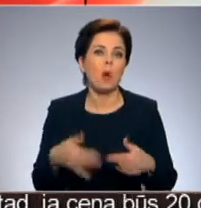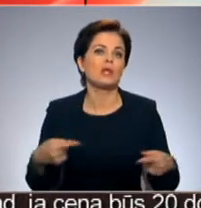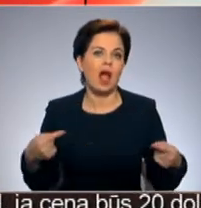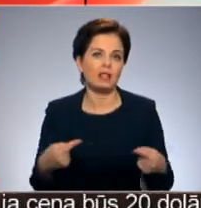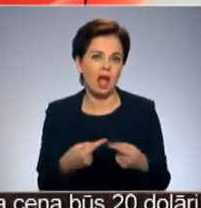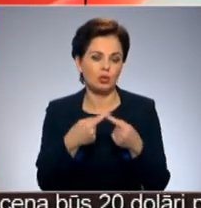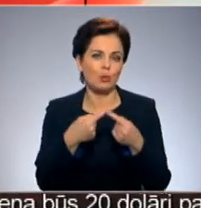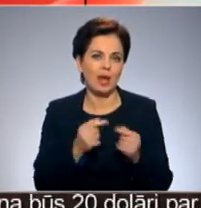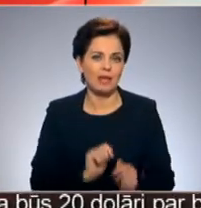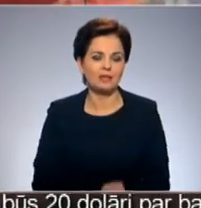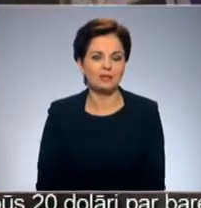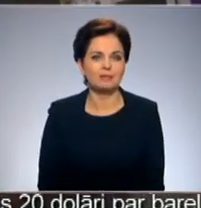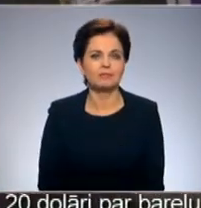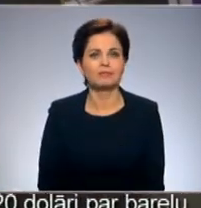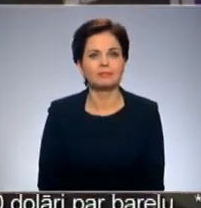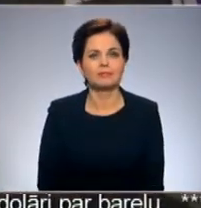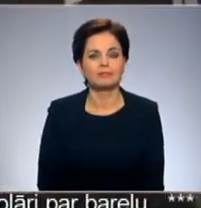televīzija.